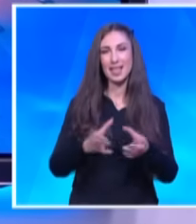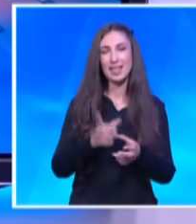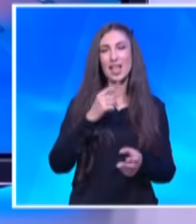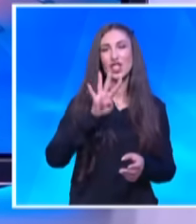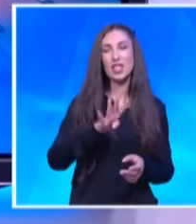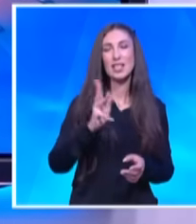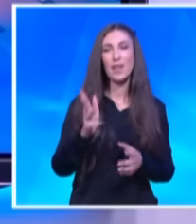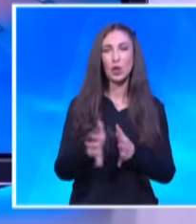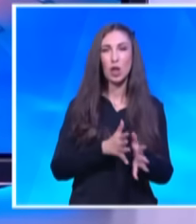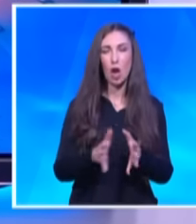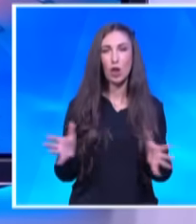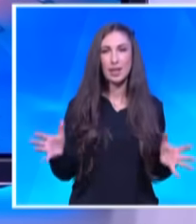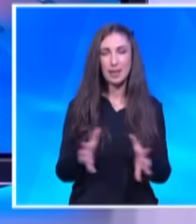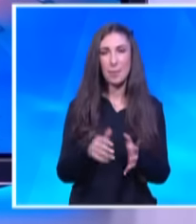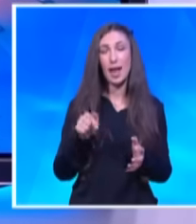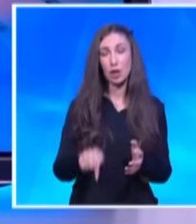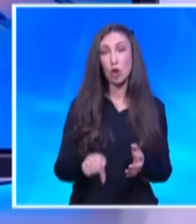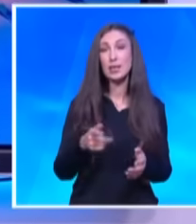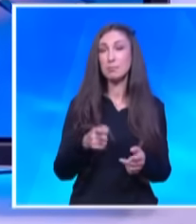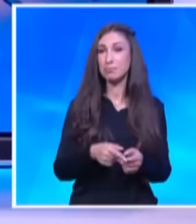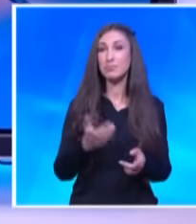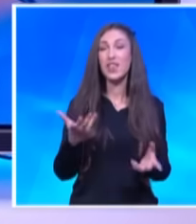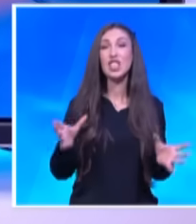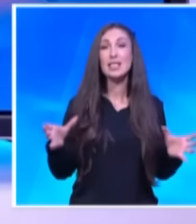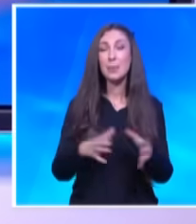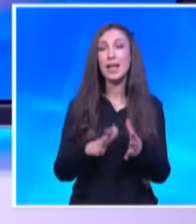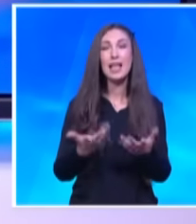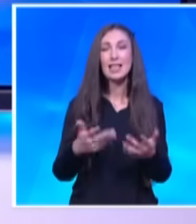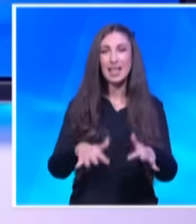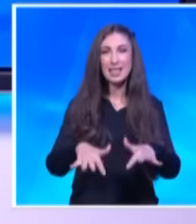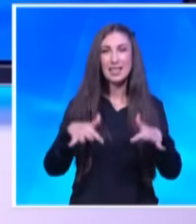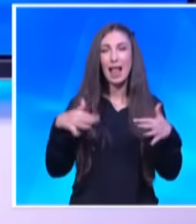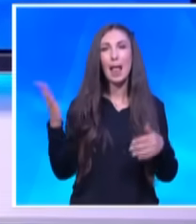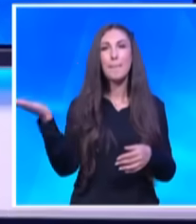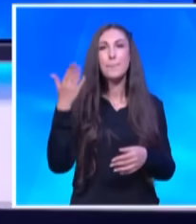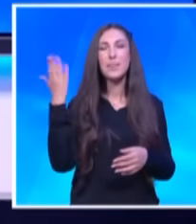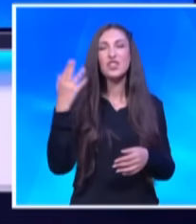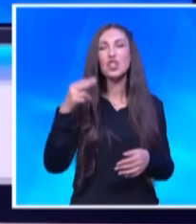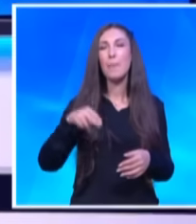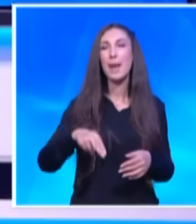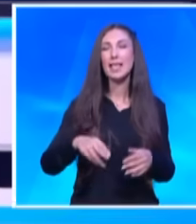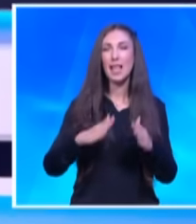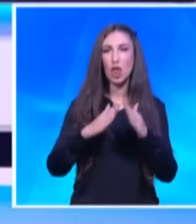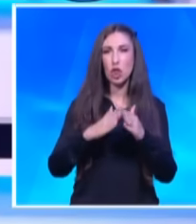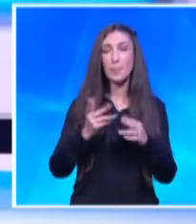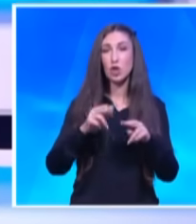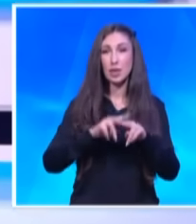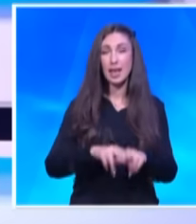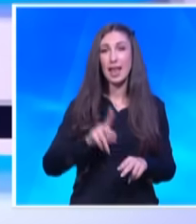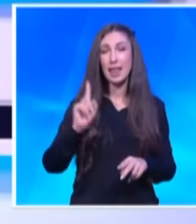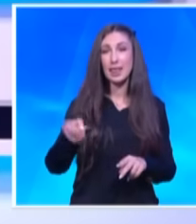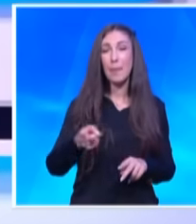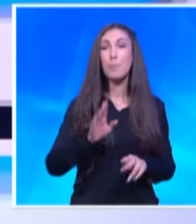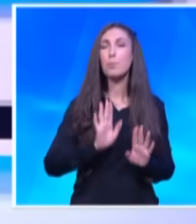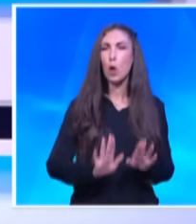49-то Народно събрание. Този път депутатите ще се съберат в пленарната зала на бившия партиен дом и ще останат в нея в